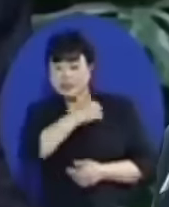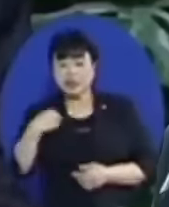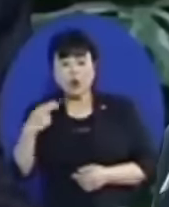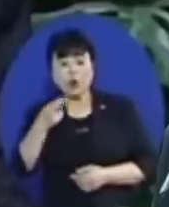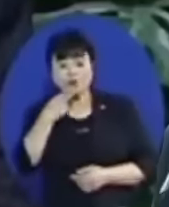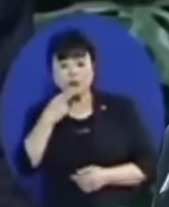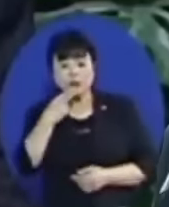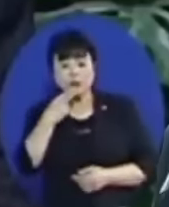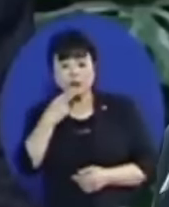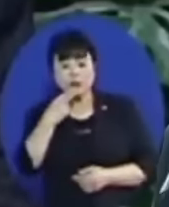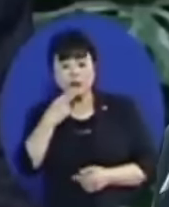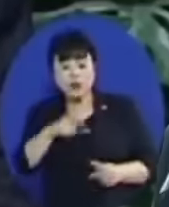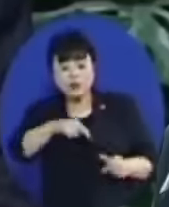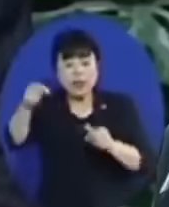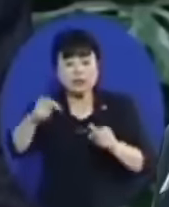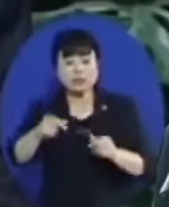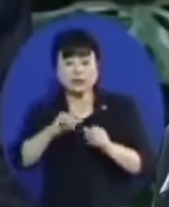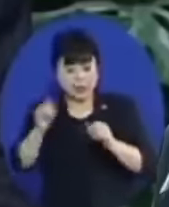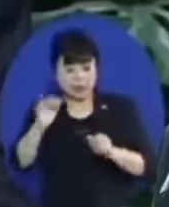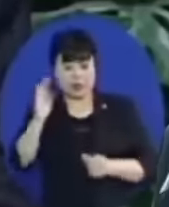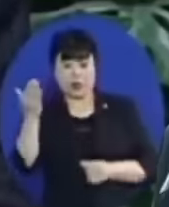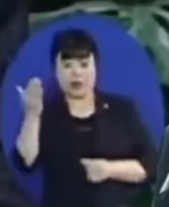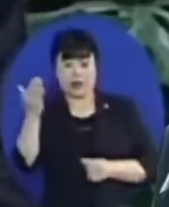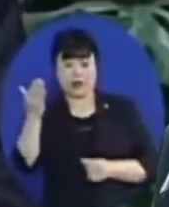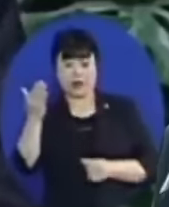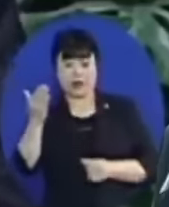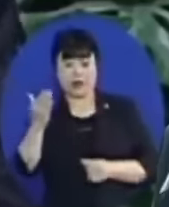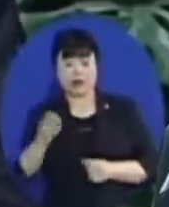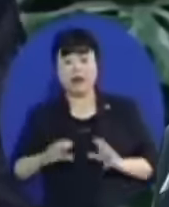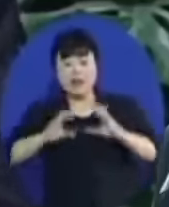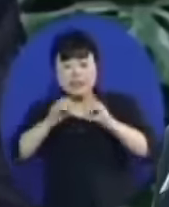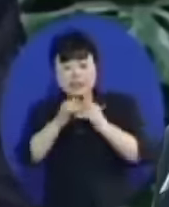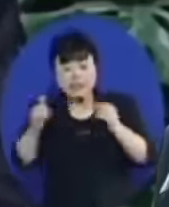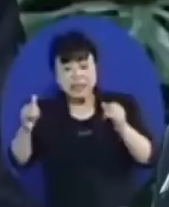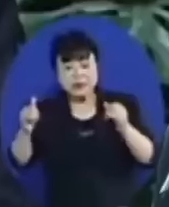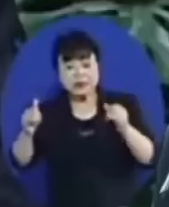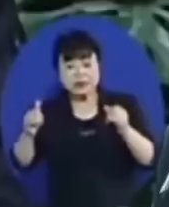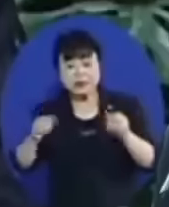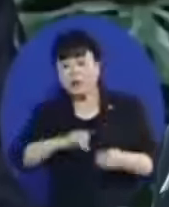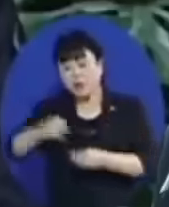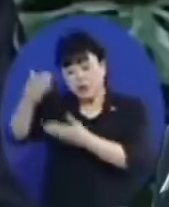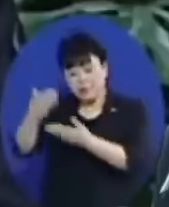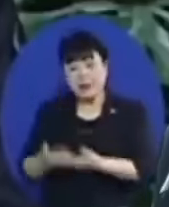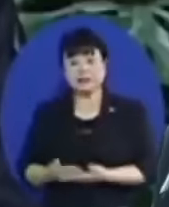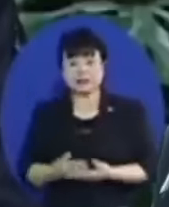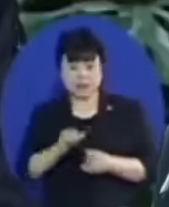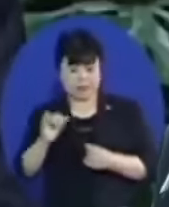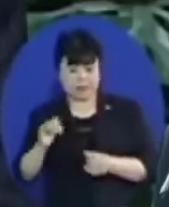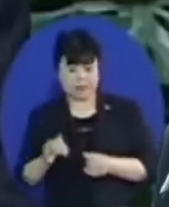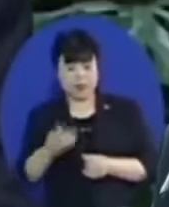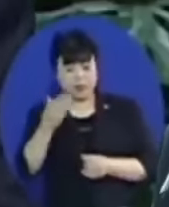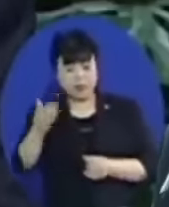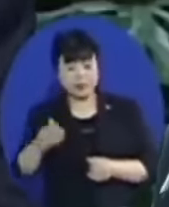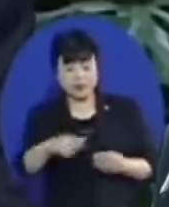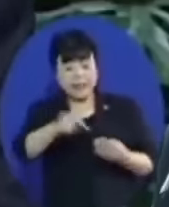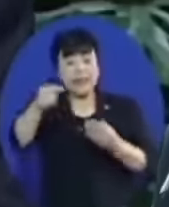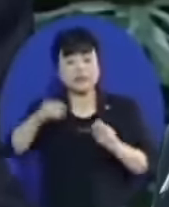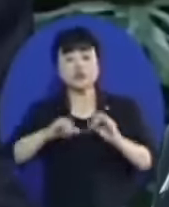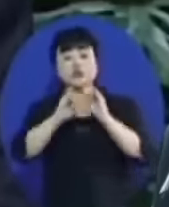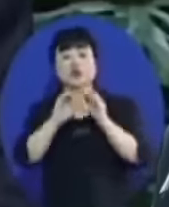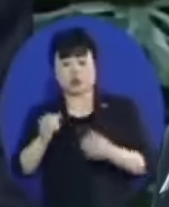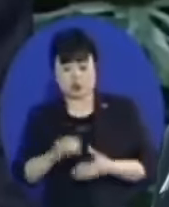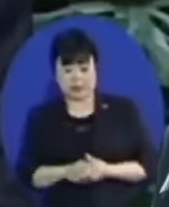없는데 택하신 족속이 되었습니다. 세상에 있는 사람들은 버림받은 족속이요 여러분은 택한 족속이